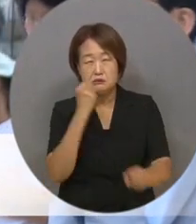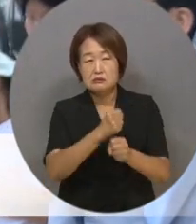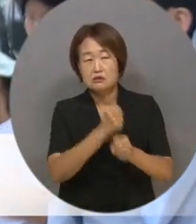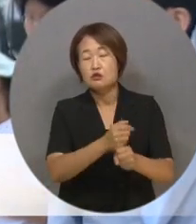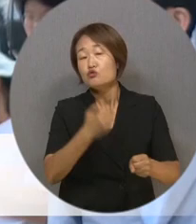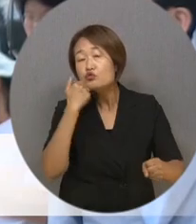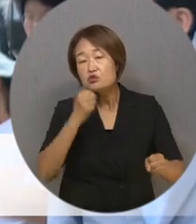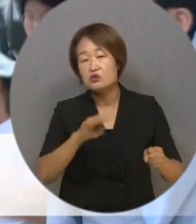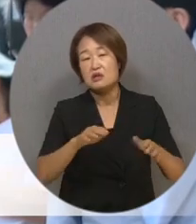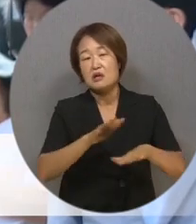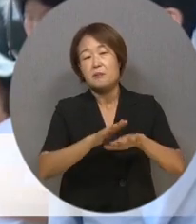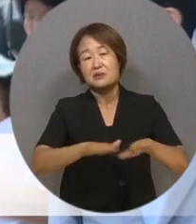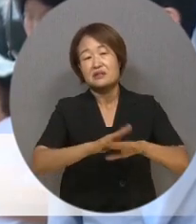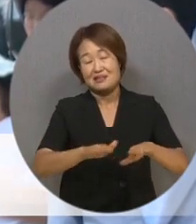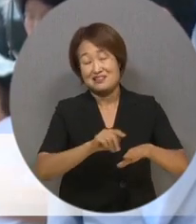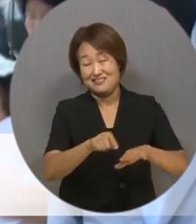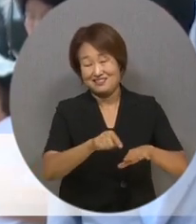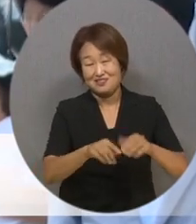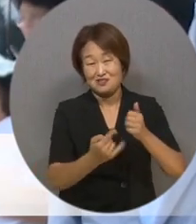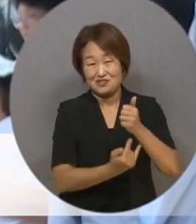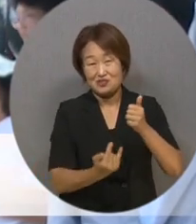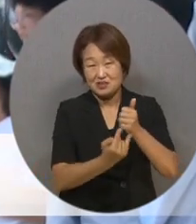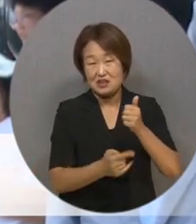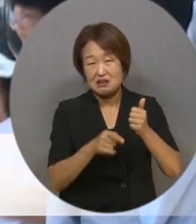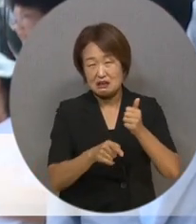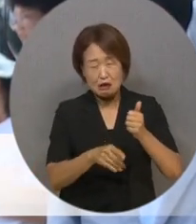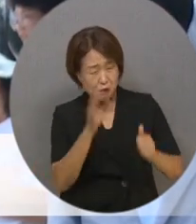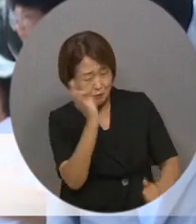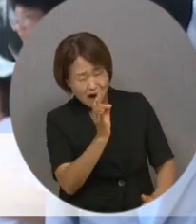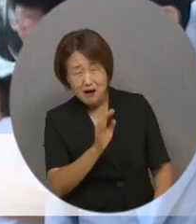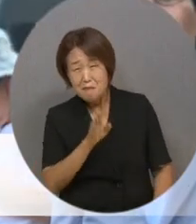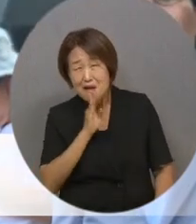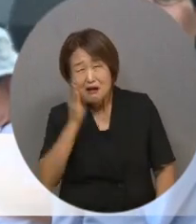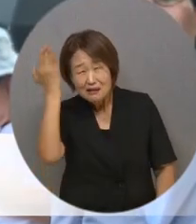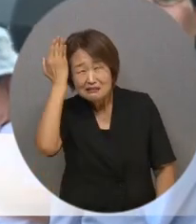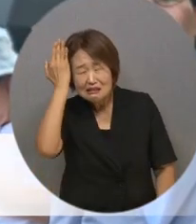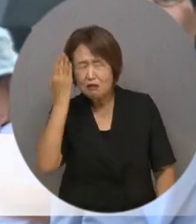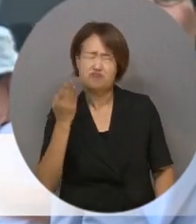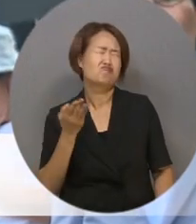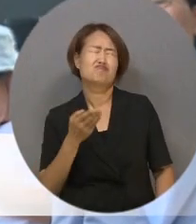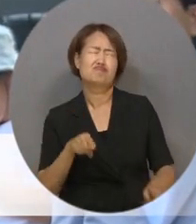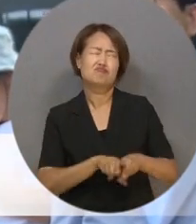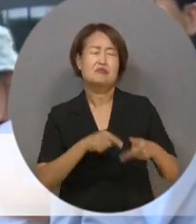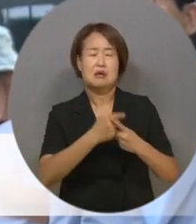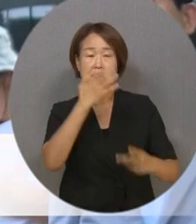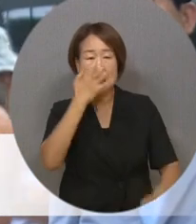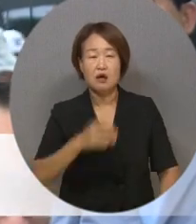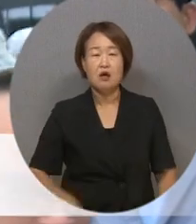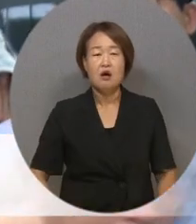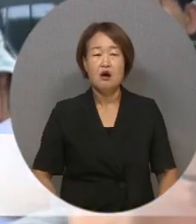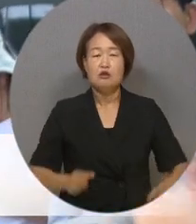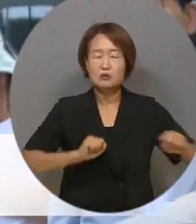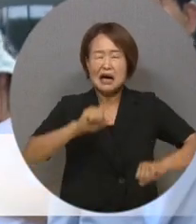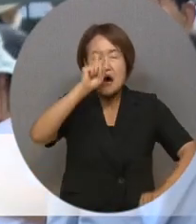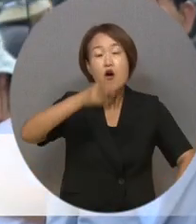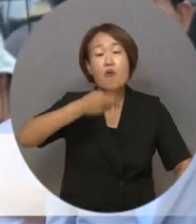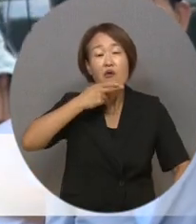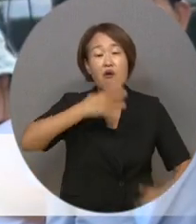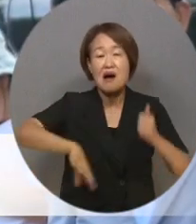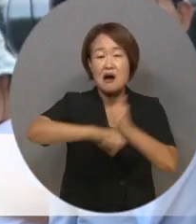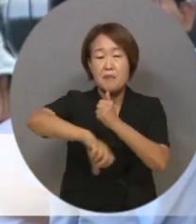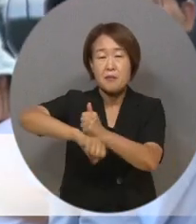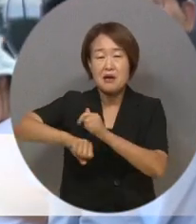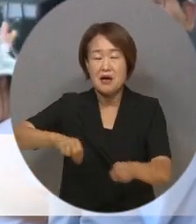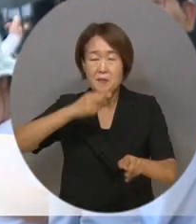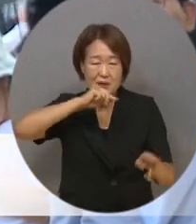있는 비상대책위원회의 구성원이 정상적으로 보이십니까? 손가락 까딱하지 않고 산하시설의